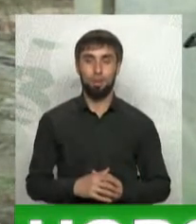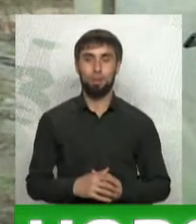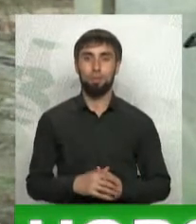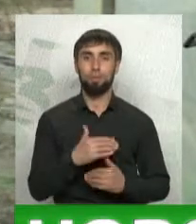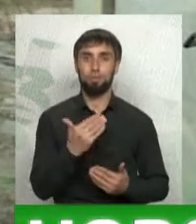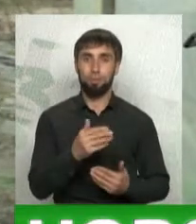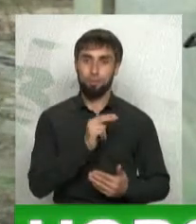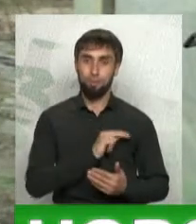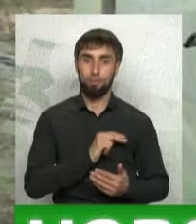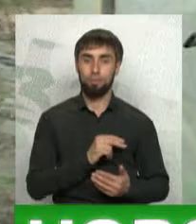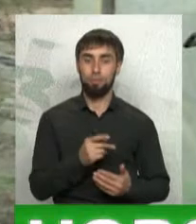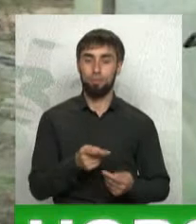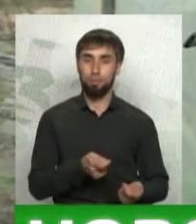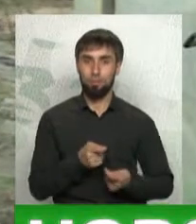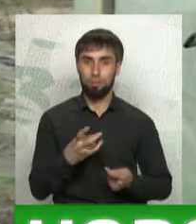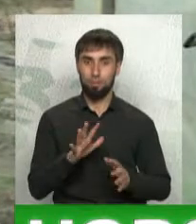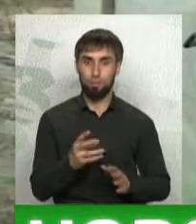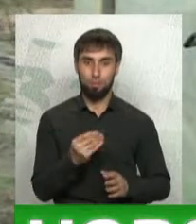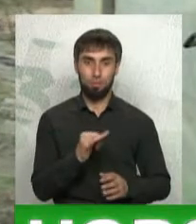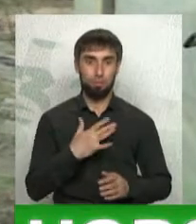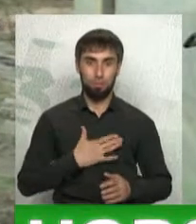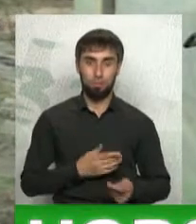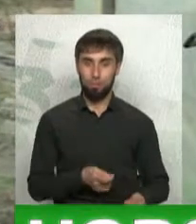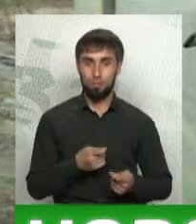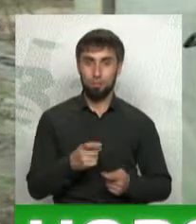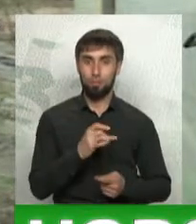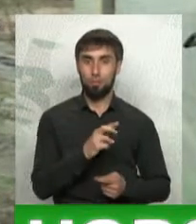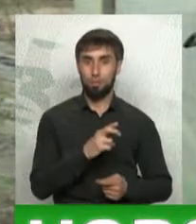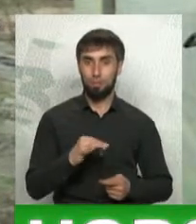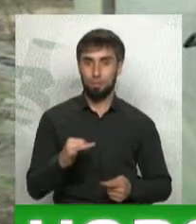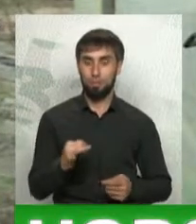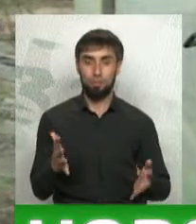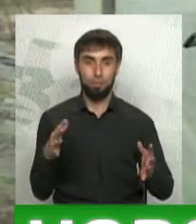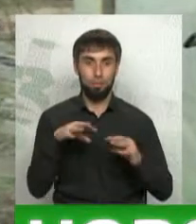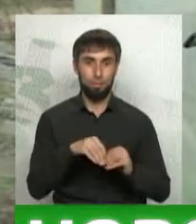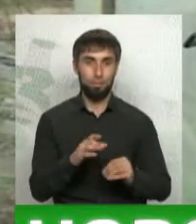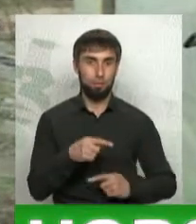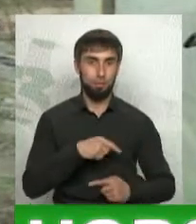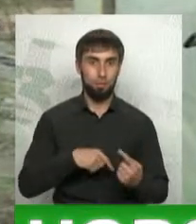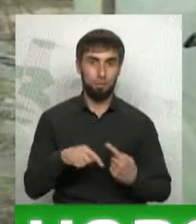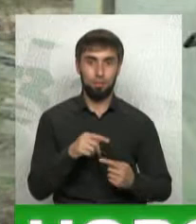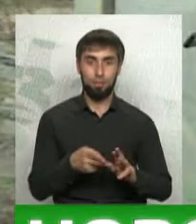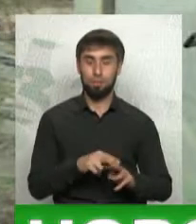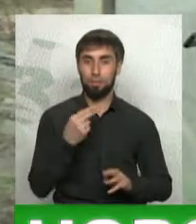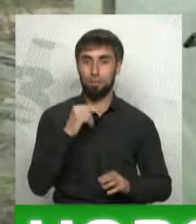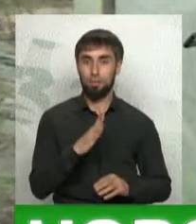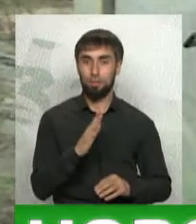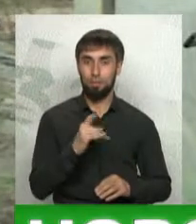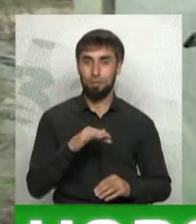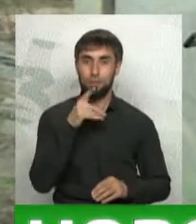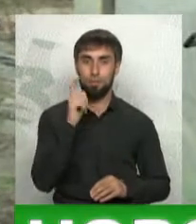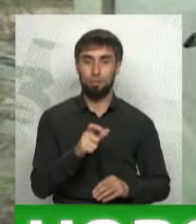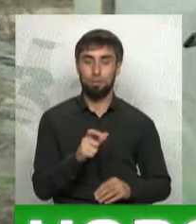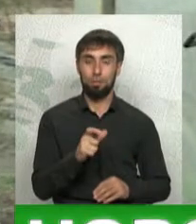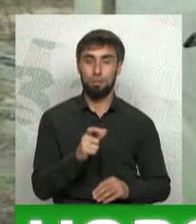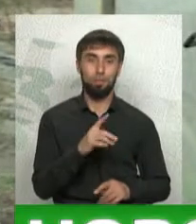твоя работа приносит тебе не только деньги, но еще удовольствие приносит. То есть хобби совмещается с бизнесом. Это идеальный вариант, когда человек